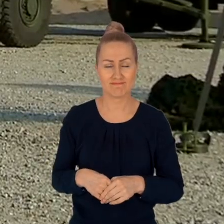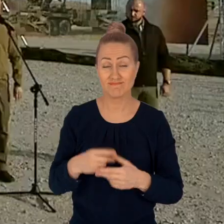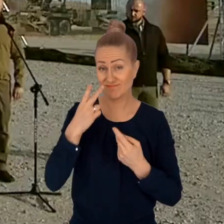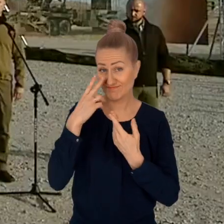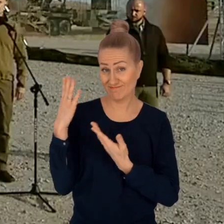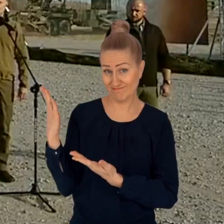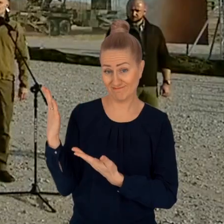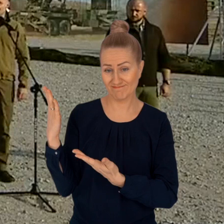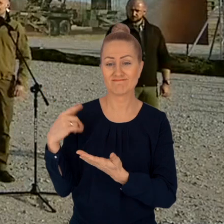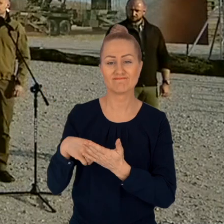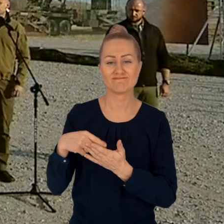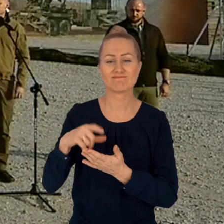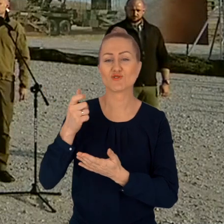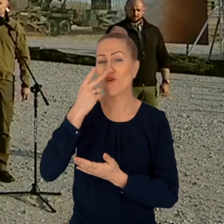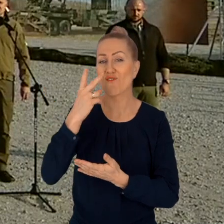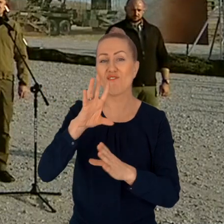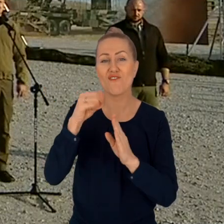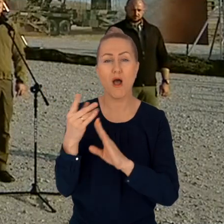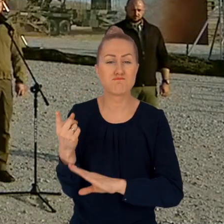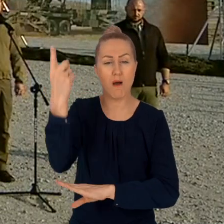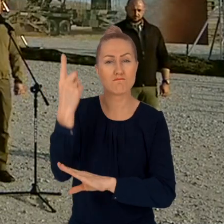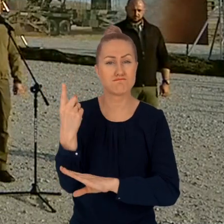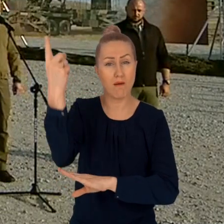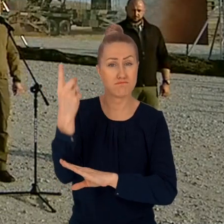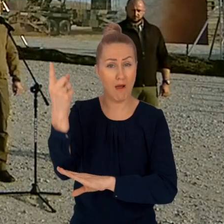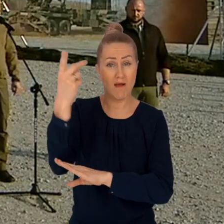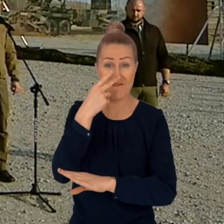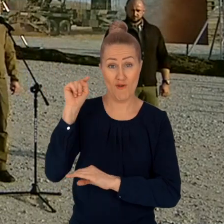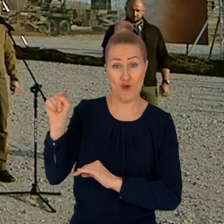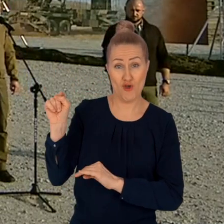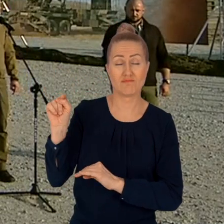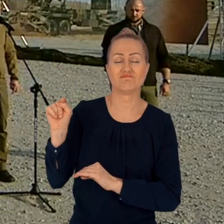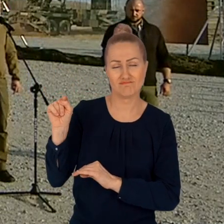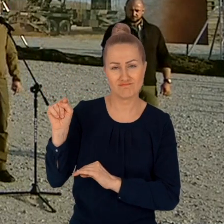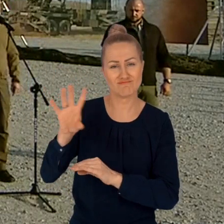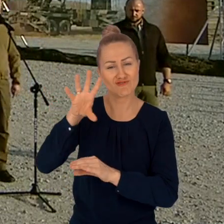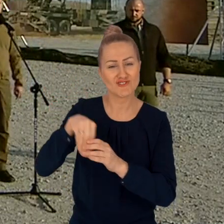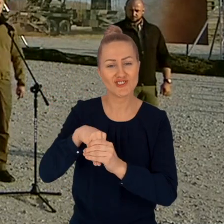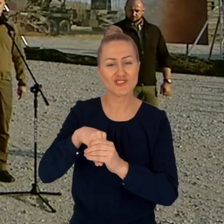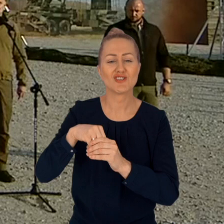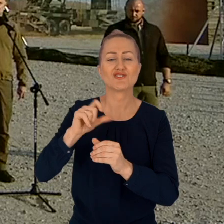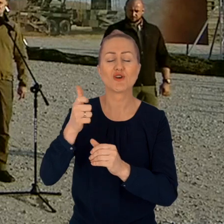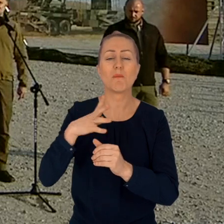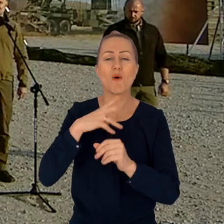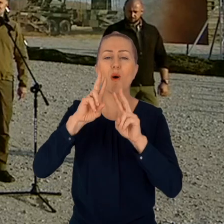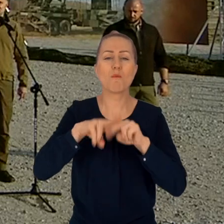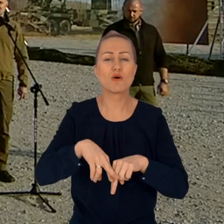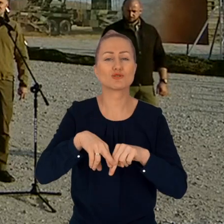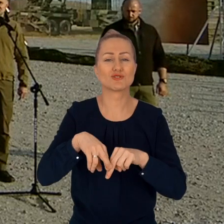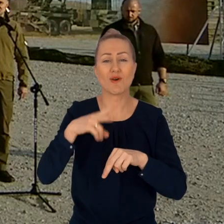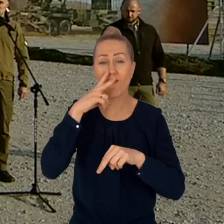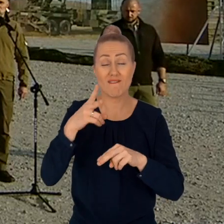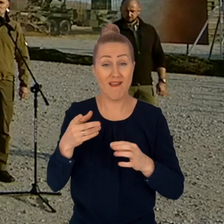państwo oglądacie tutaj wokół nas, te wyrzutnie, te pozostałe urządzenia znajdujące się na